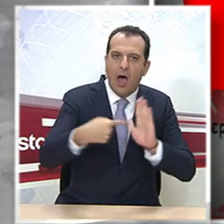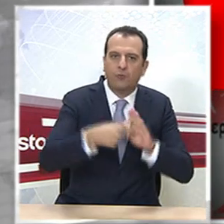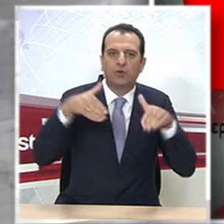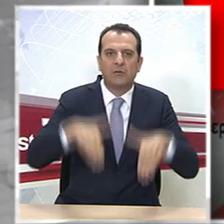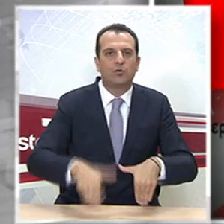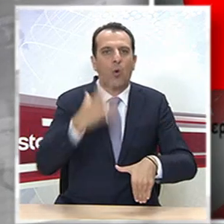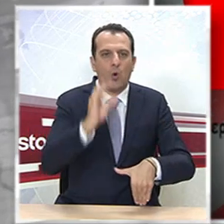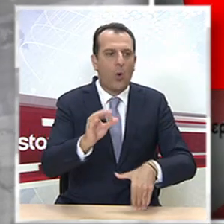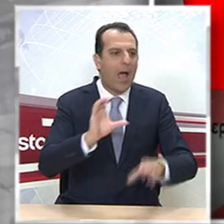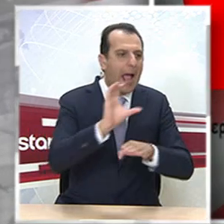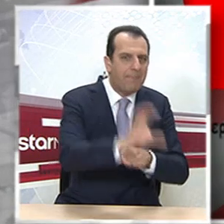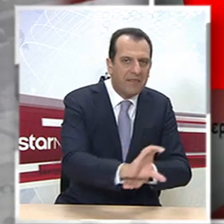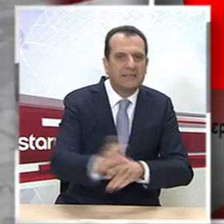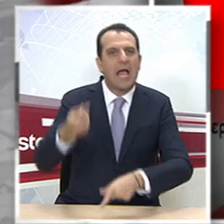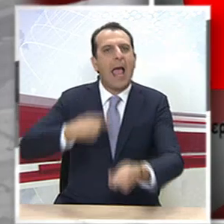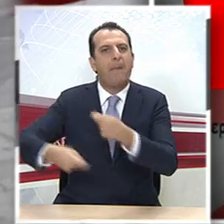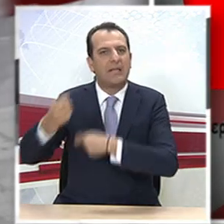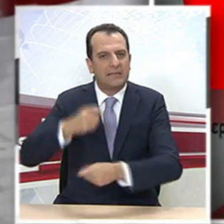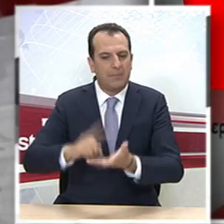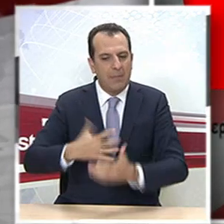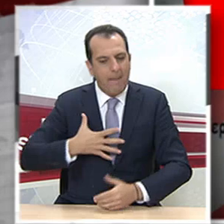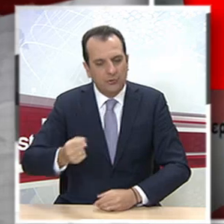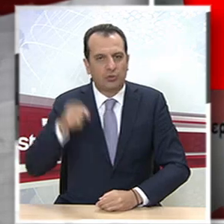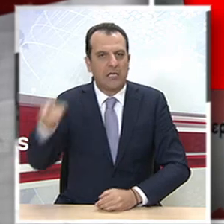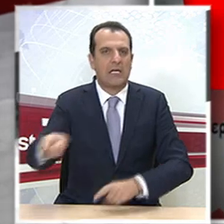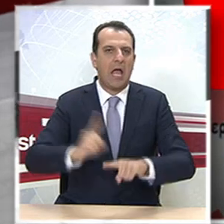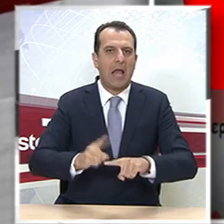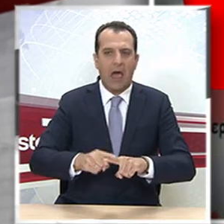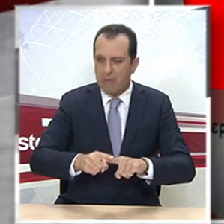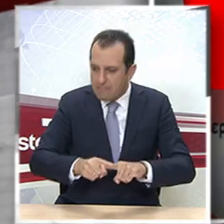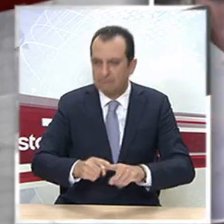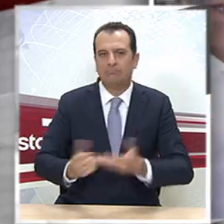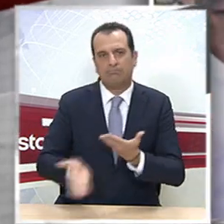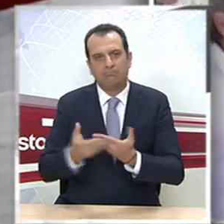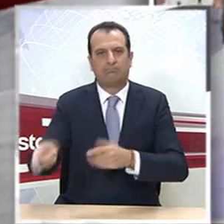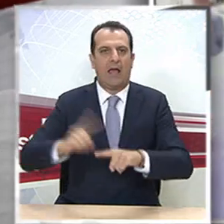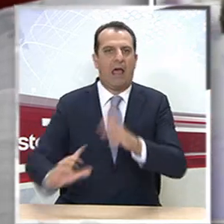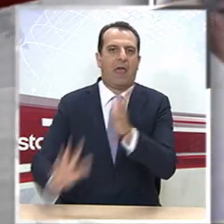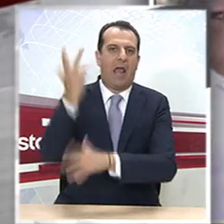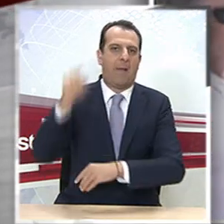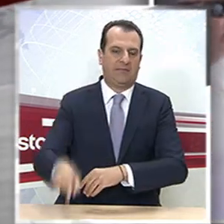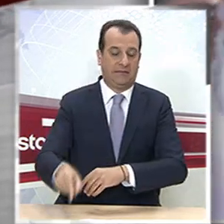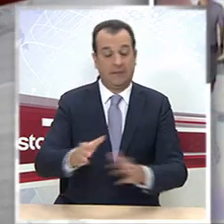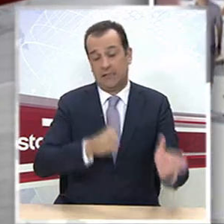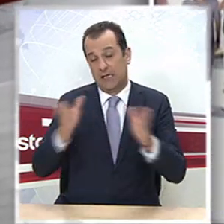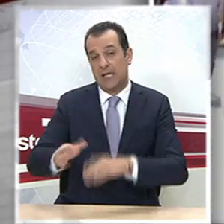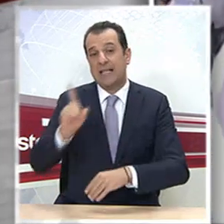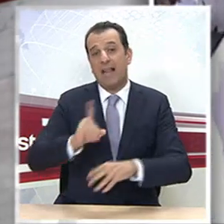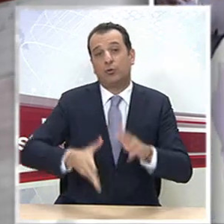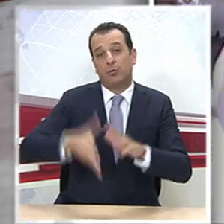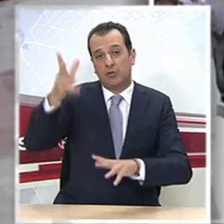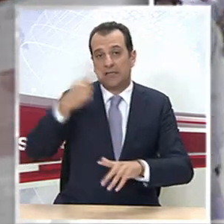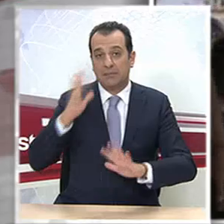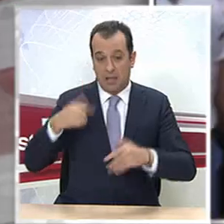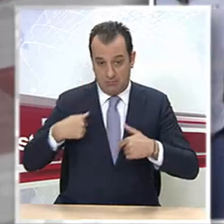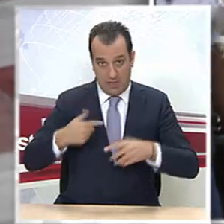και επιχειρηματίες να ανακτήσουν την εμπιστοσύνη στην Ελλάδα και να επενδύσουν στη χώρα. Την ίδια στιγμή ο Κυριάκος Μητσοτάκης δηλώνει έτοιμος να αλλάξει